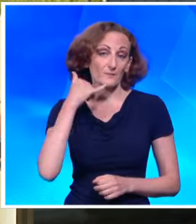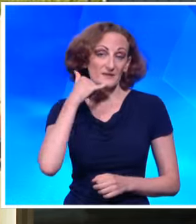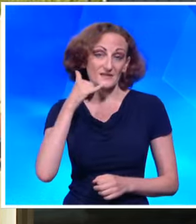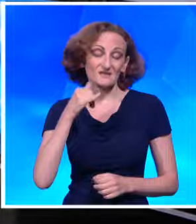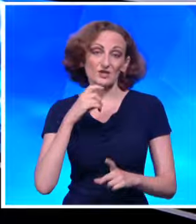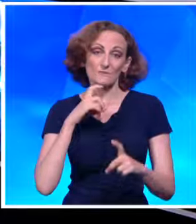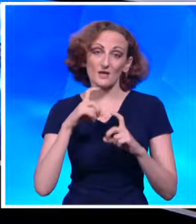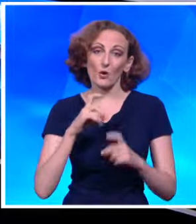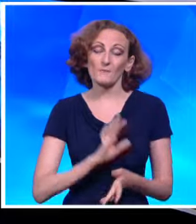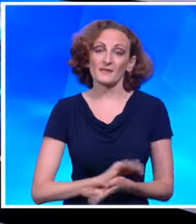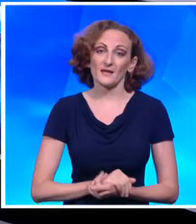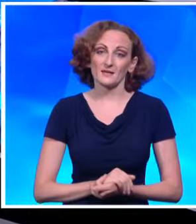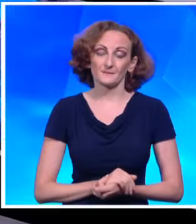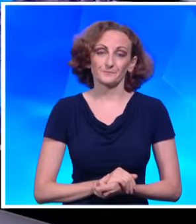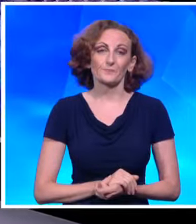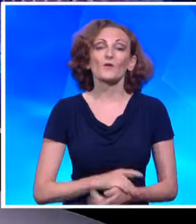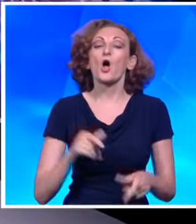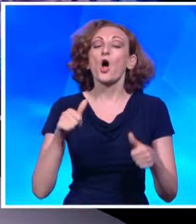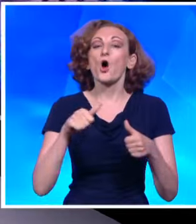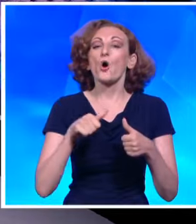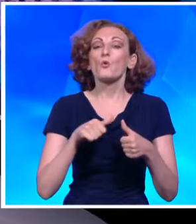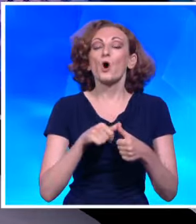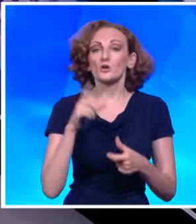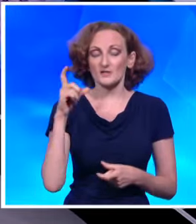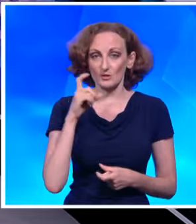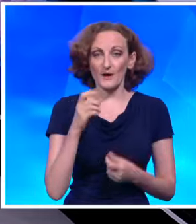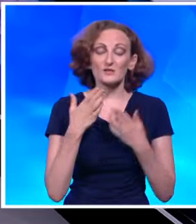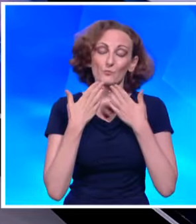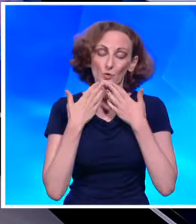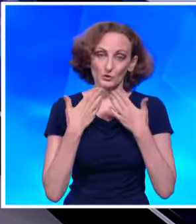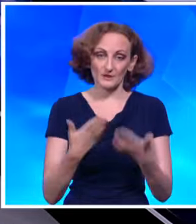Лора Стамата и са от резиденцията на Доган в парк Росенец. Благодарим ти.